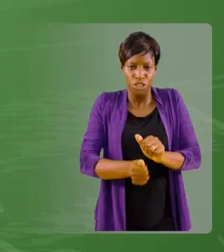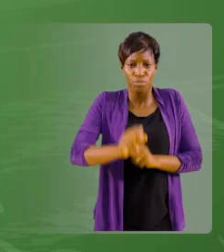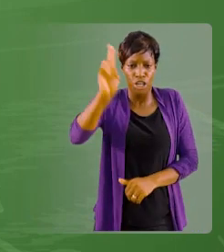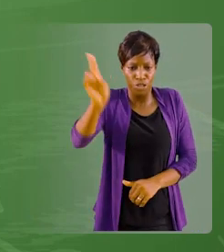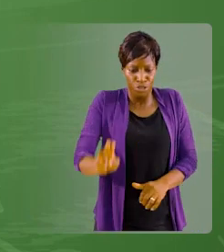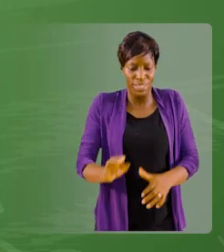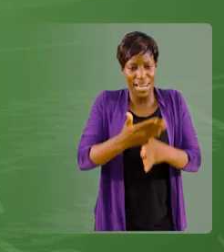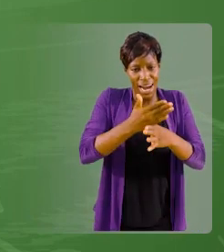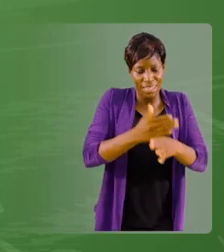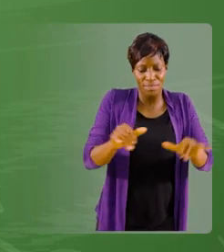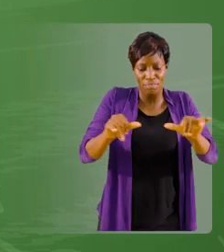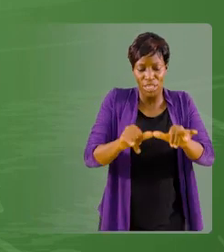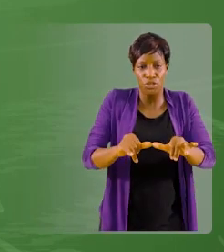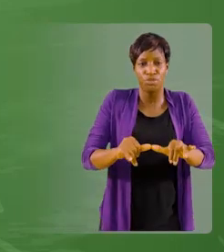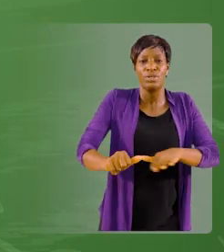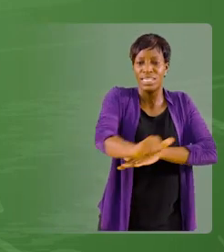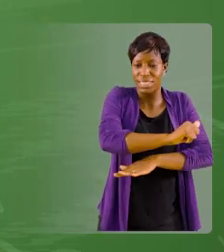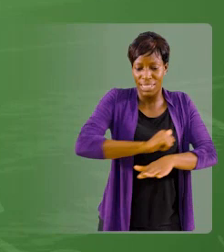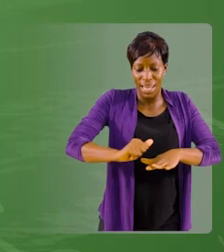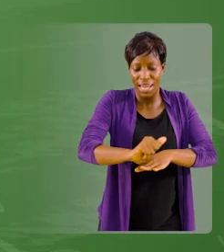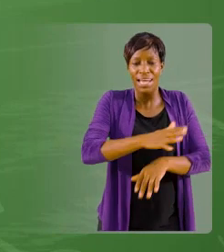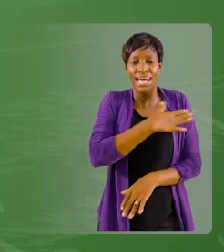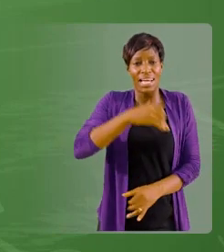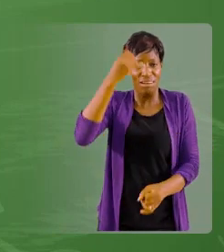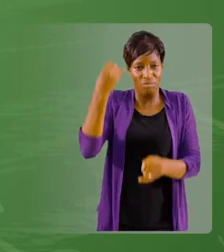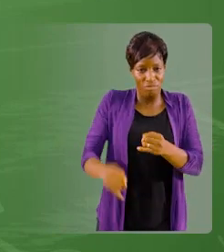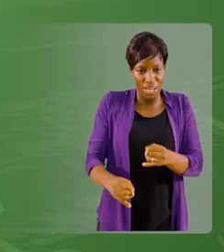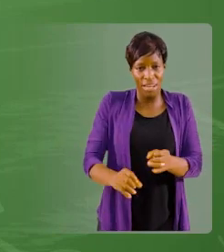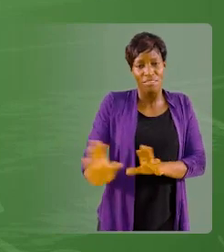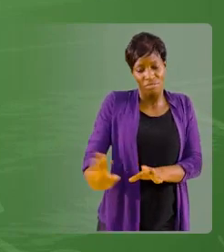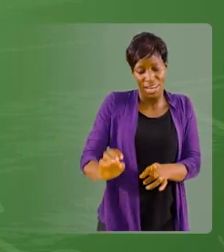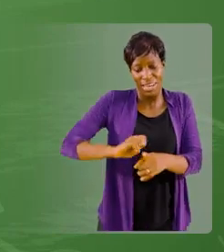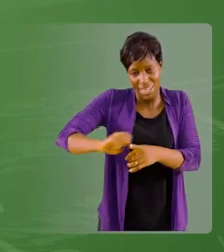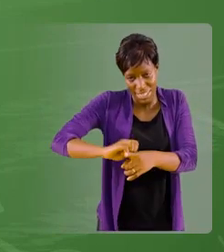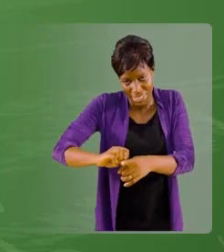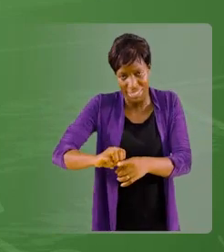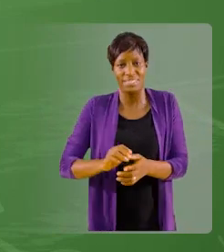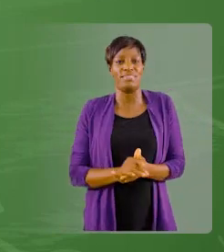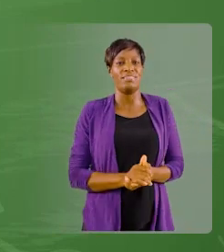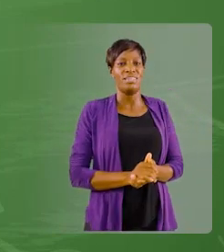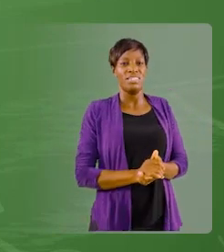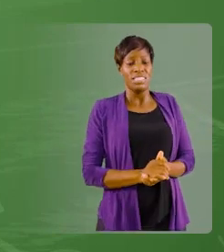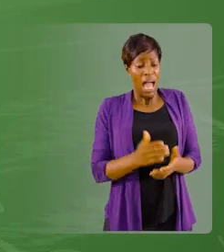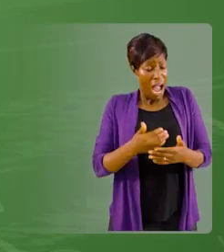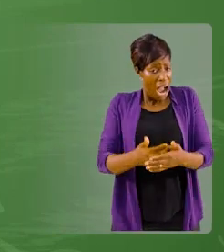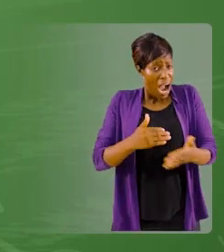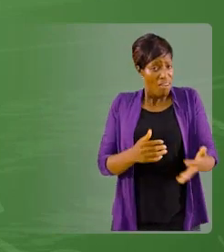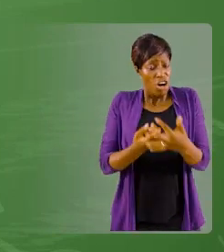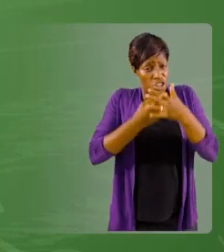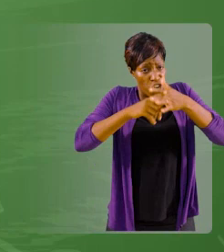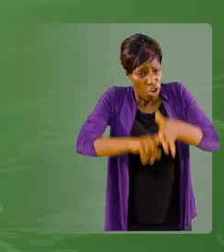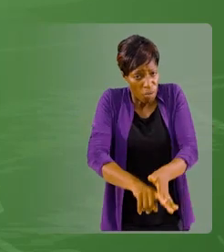entre les mesures d'air. Et enfin, nous allons faire des exercices. Bien, avant de commencer notre séance de